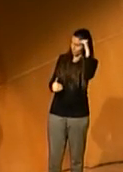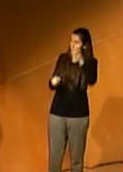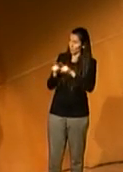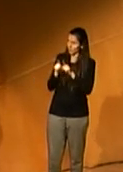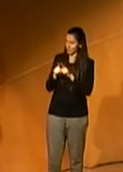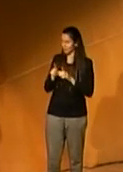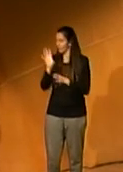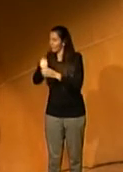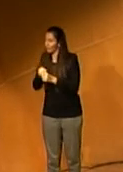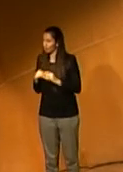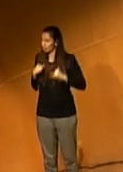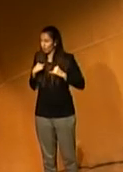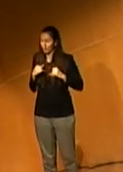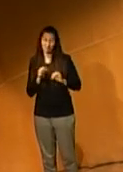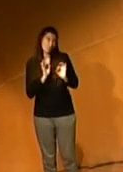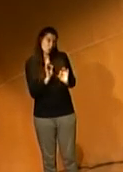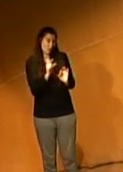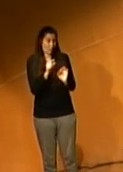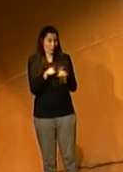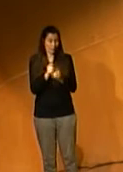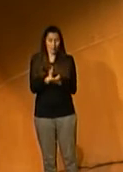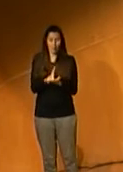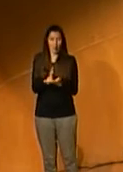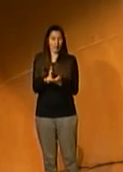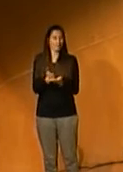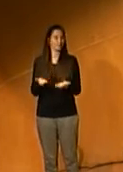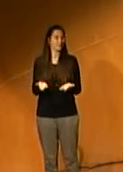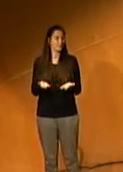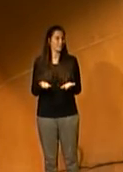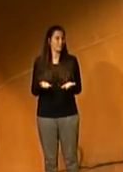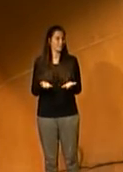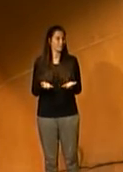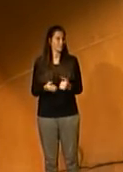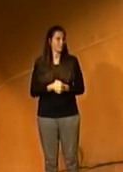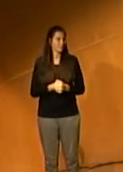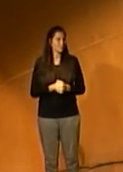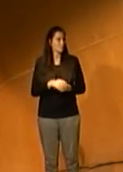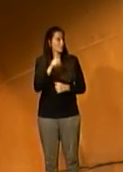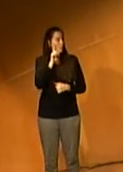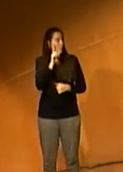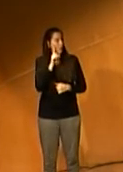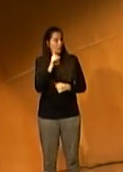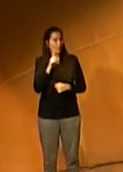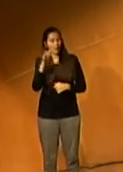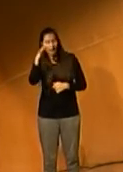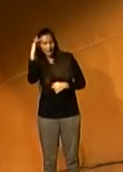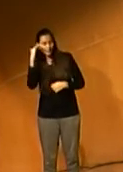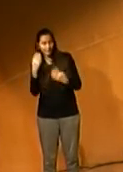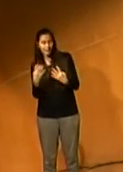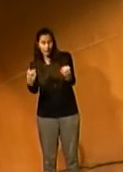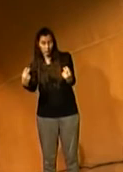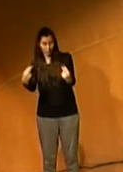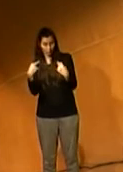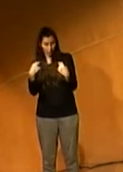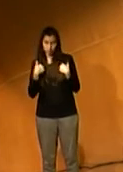Oui, c'est ça. Je pense que voilà, parce qu'en fait, il nous considère pas comme un adulte, en fait, où